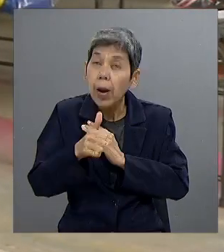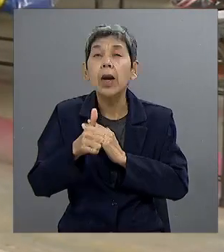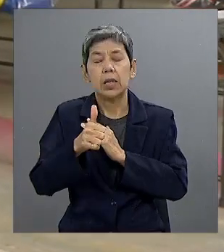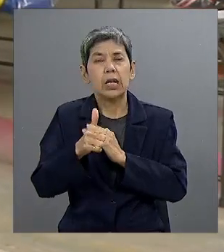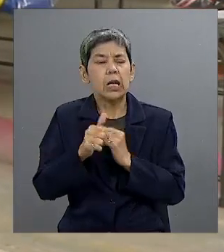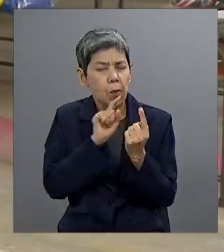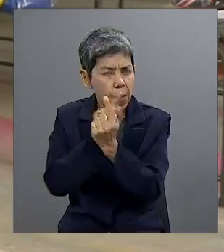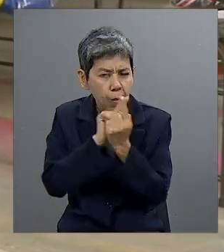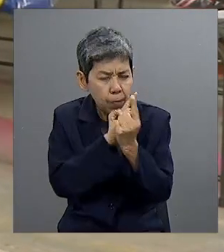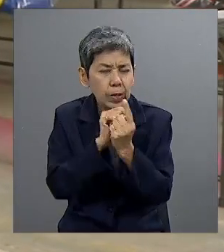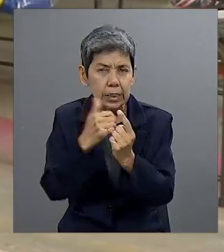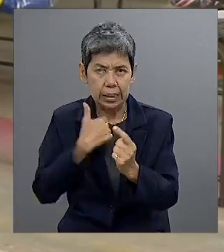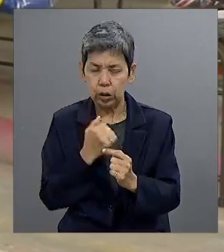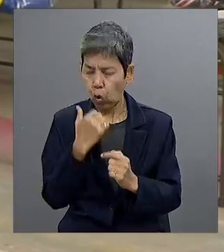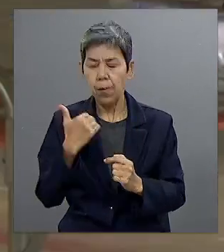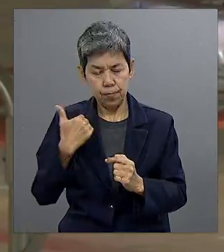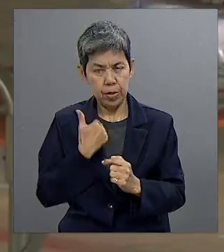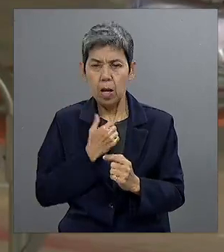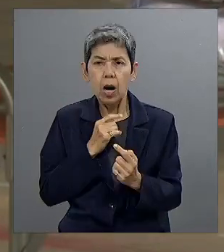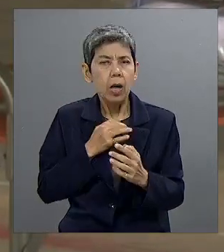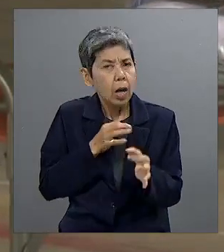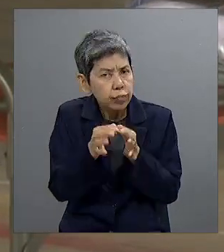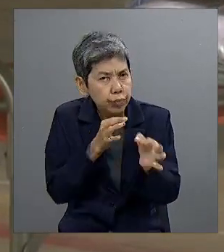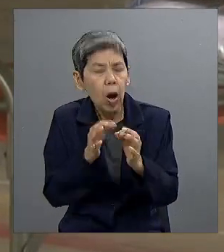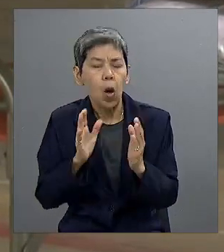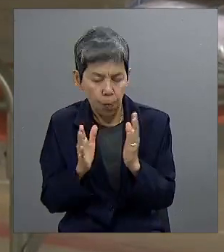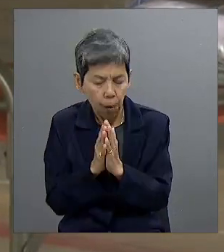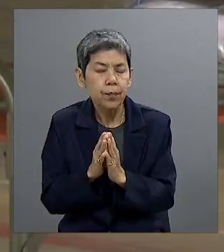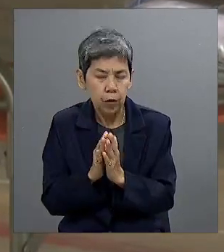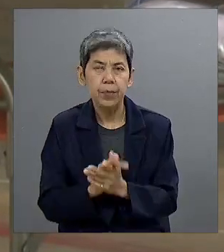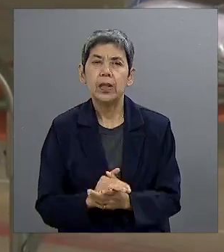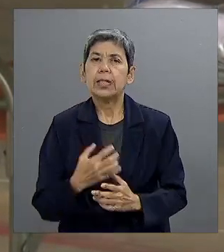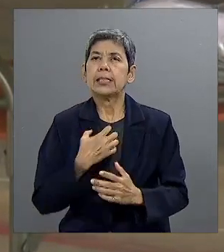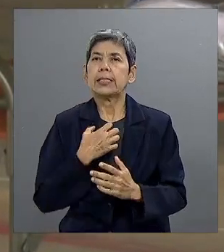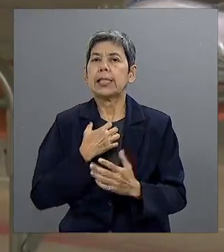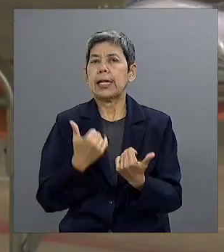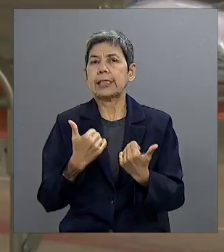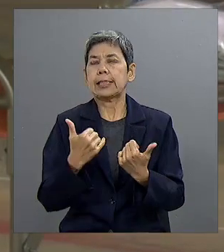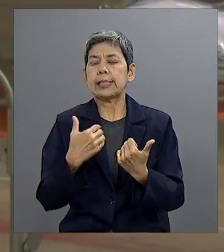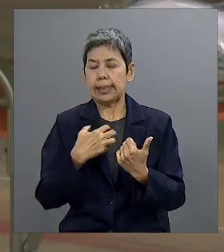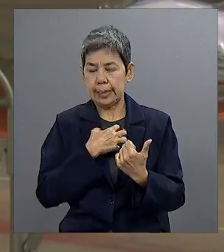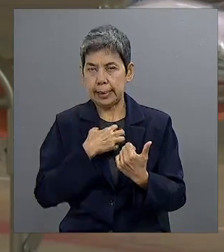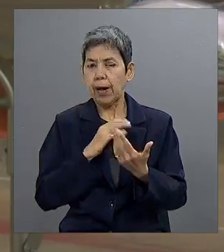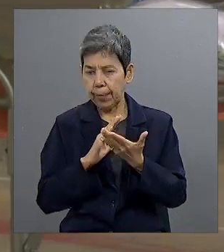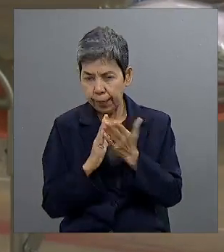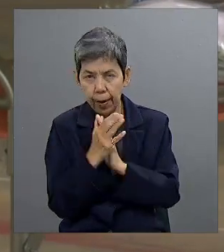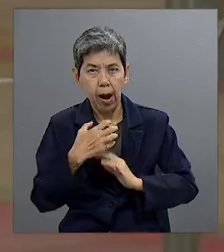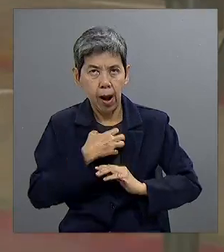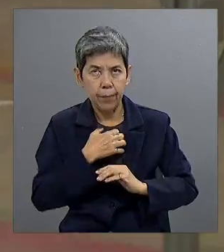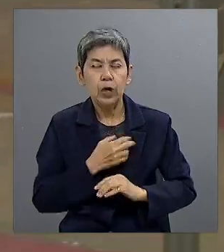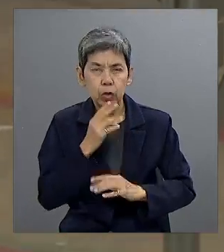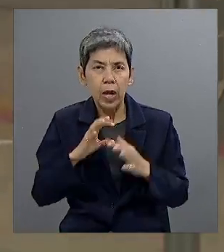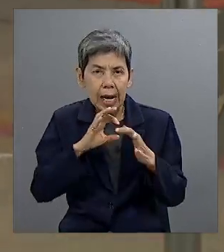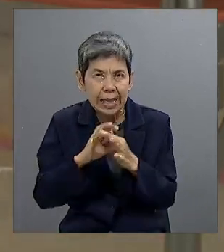ที่จะต้องมีเข้าไปทำควบคู่กันไปด้วยนะคะเพื่อจะเปลี่ยนสถานการณ์นะคะนอกจากนี้แล้วและยังต้องอาศัยเรื่องของ